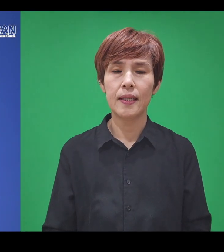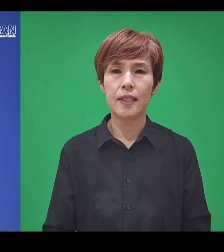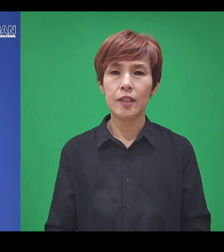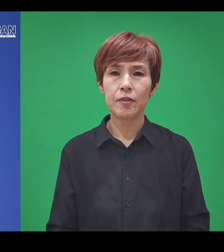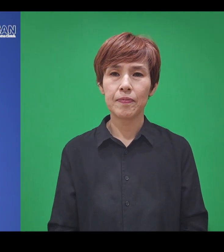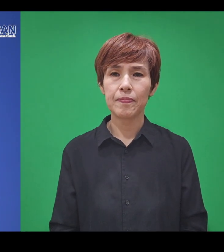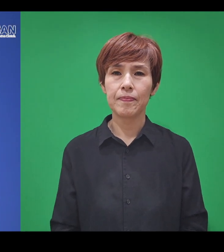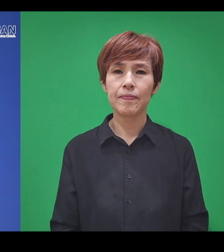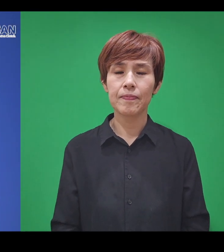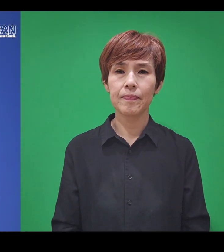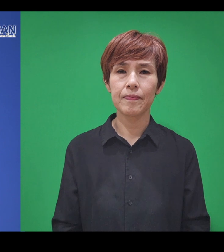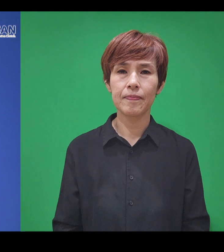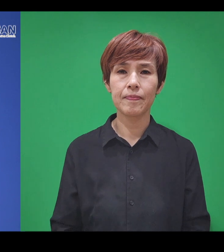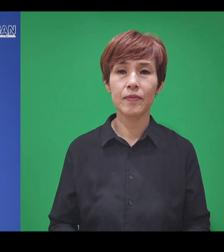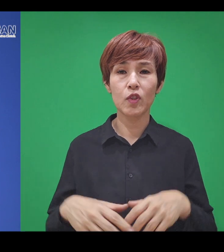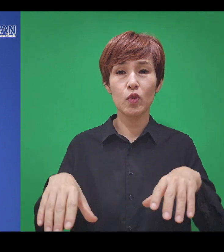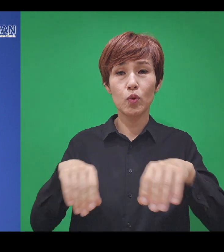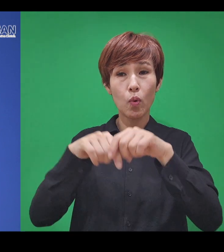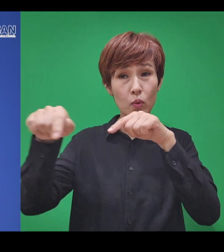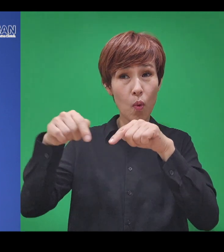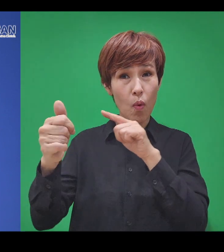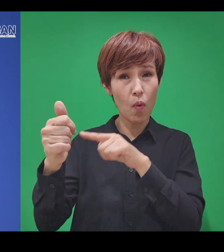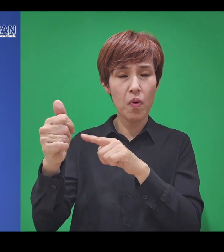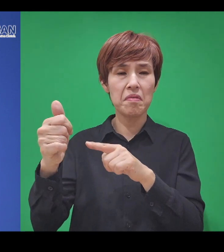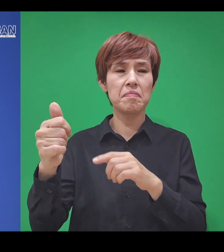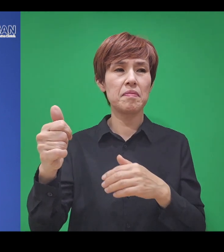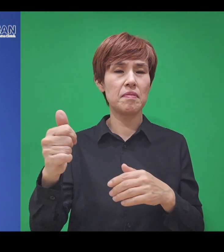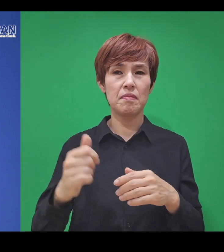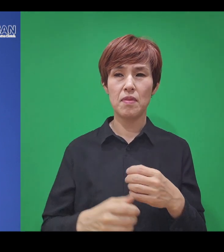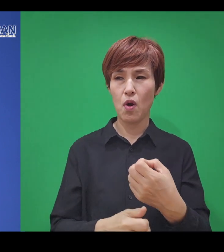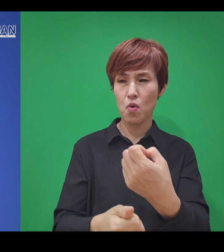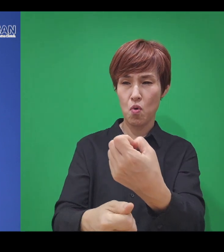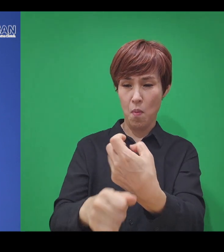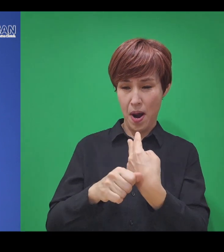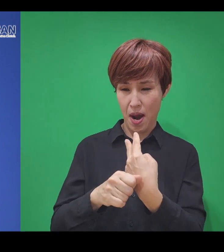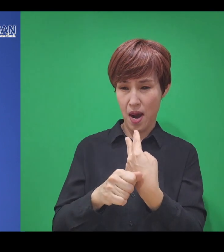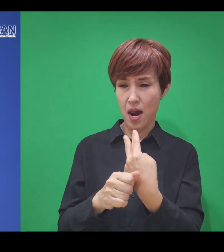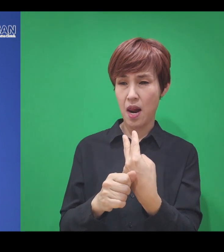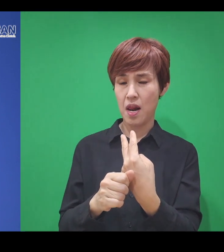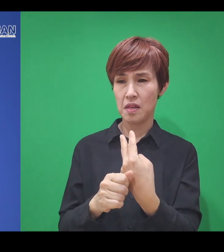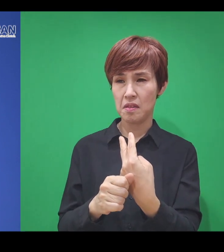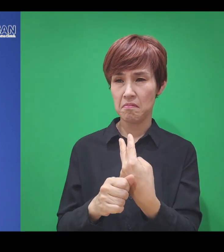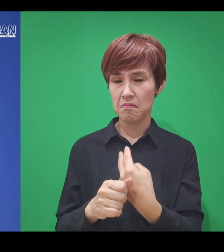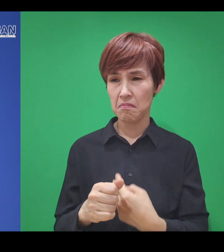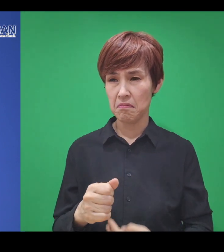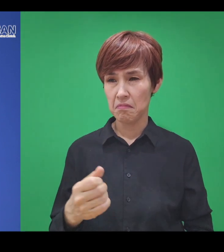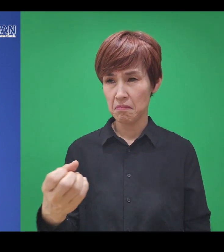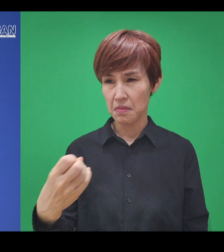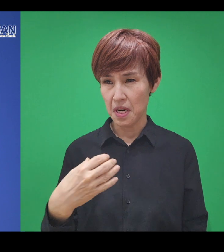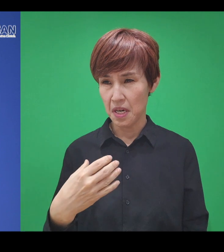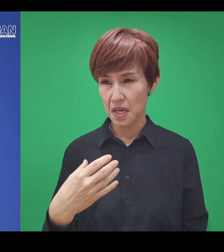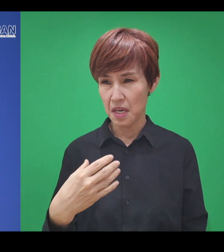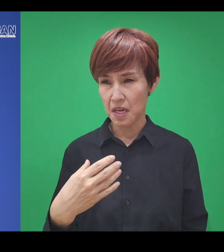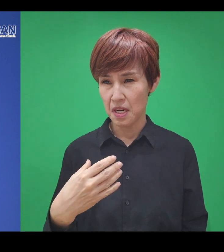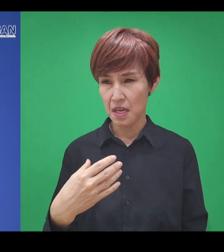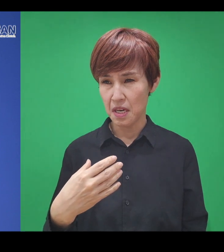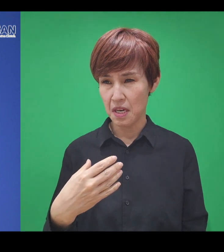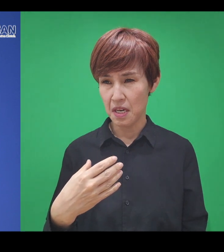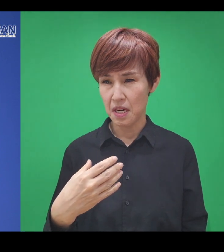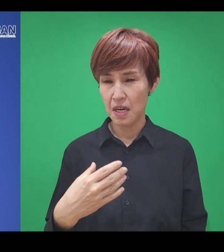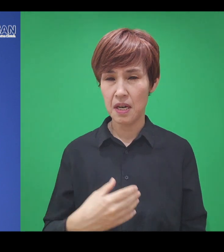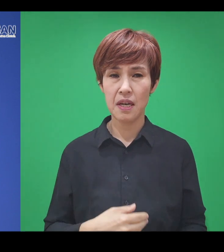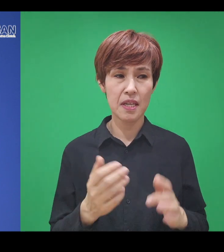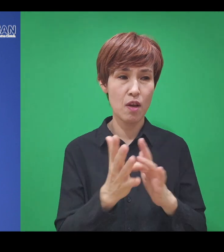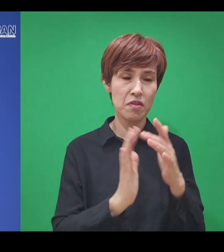그날 총독 앞에서 고발하는 자들의 말을 듣고도 단 한마디도 하지 않으셨던 이유,